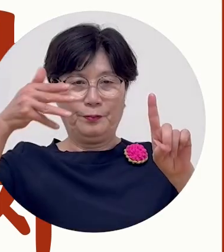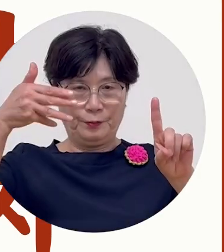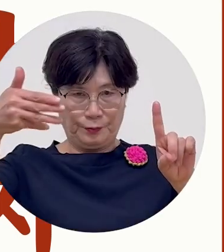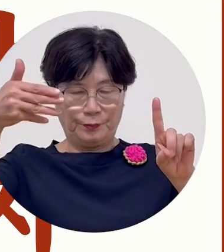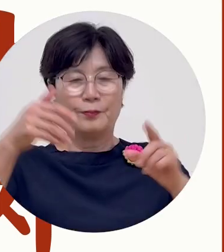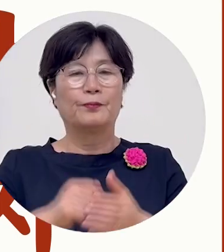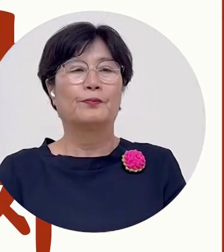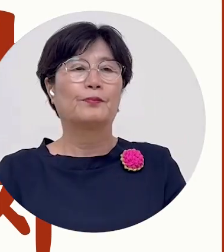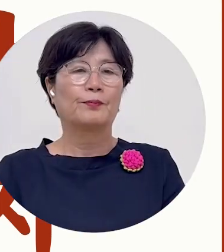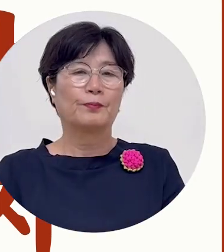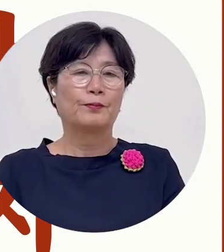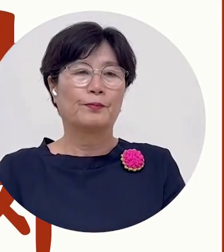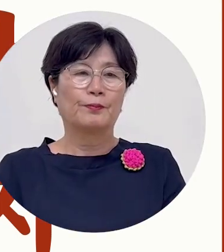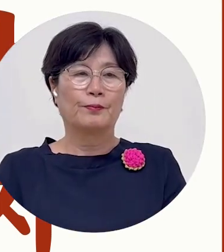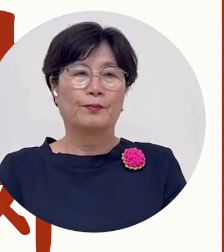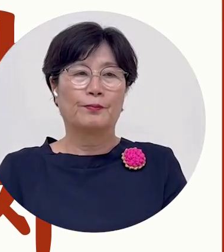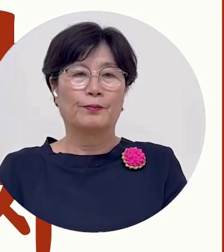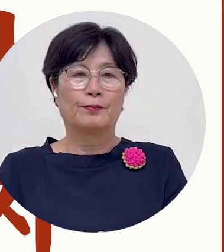1절에서 8절을